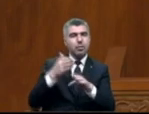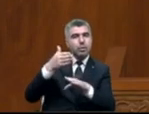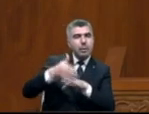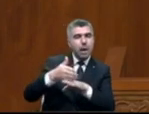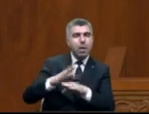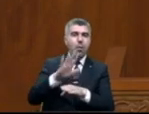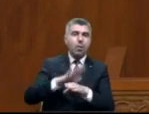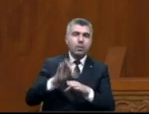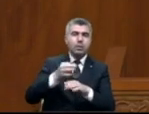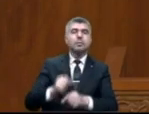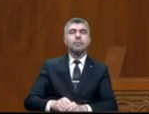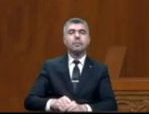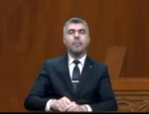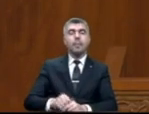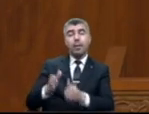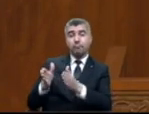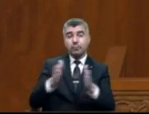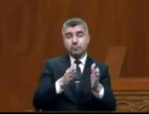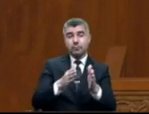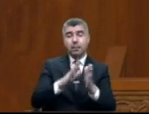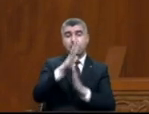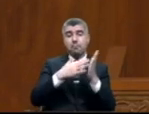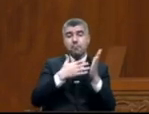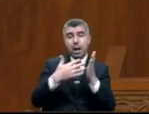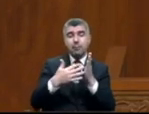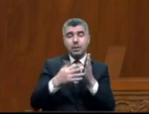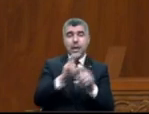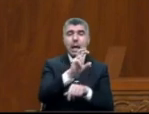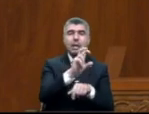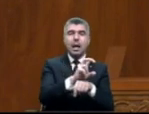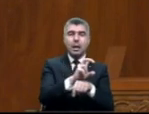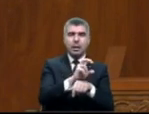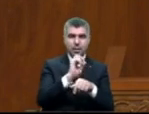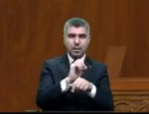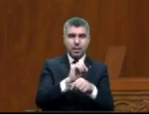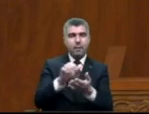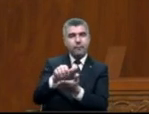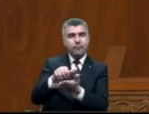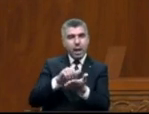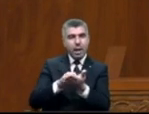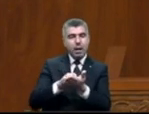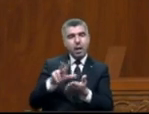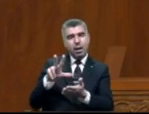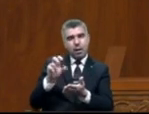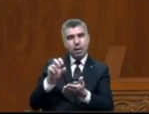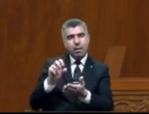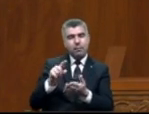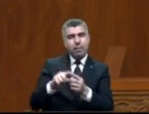والتسمين. فيما يخص تنزيل برامج ومشاريع استراتيجية الجيل الأخضر، اللي كما كتعرفوا هذه